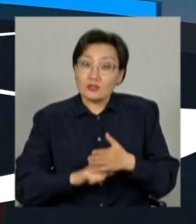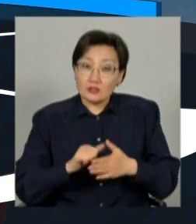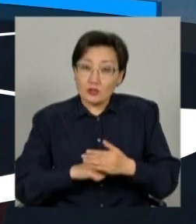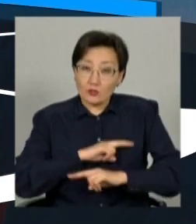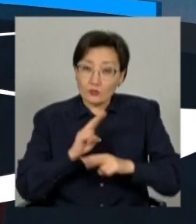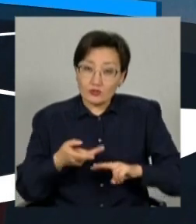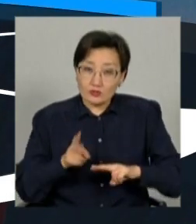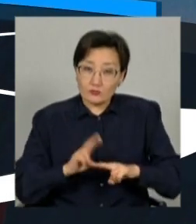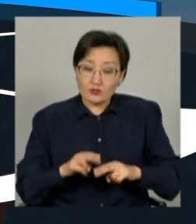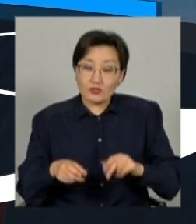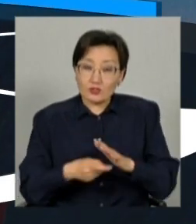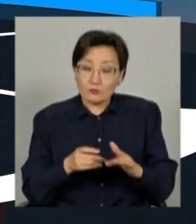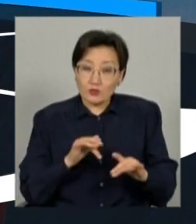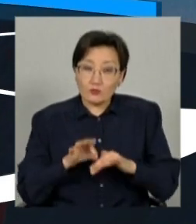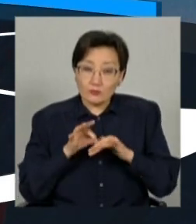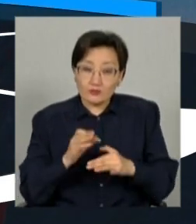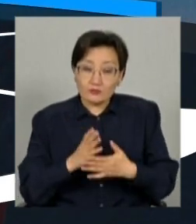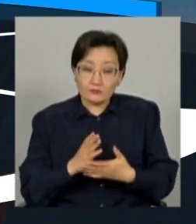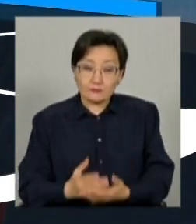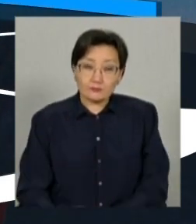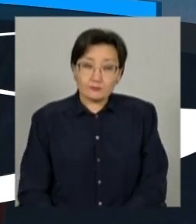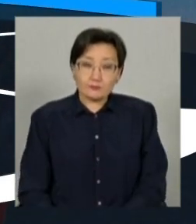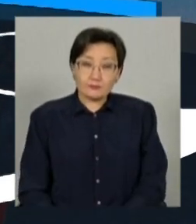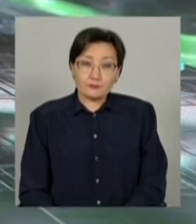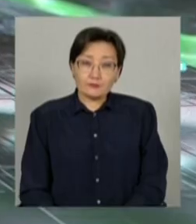аталған дерекке қатысты тергеп-тексеру жұмыстарын бастады.